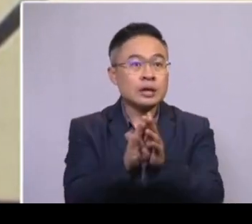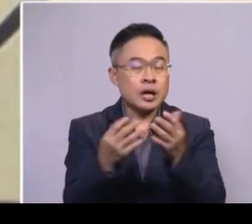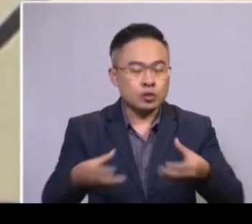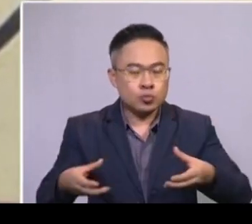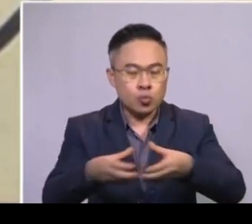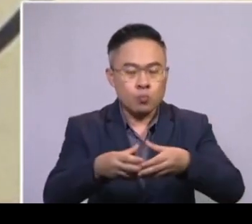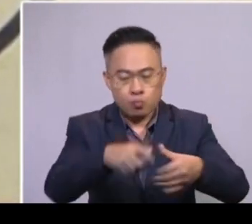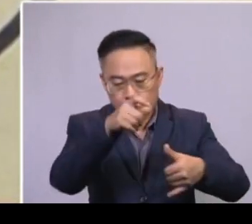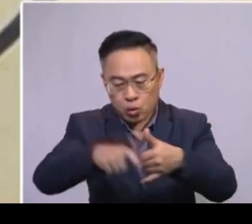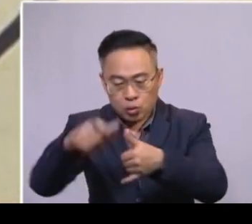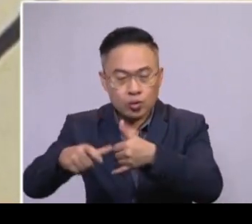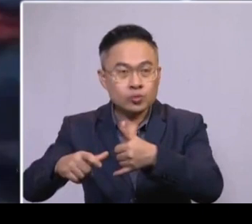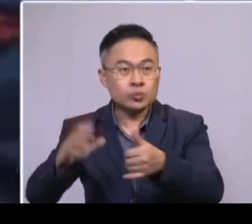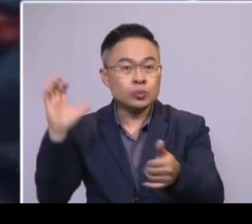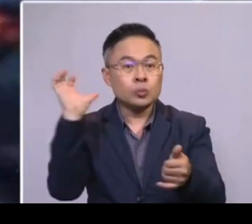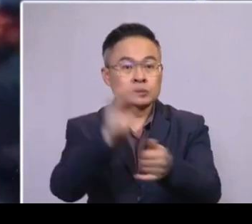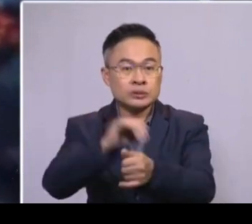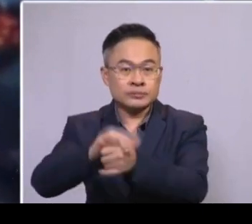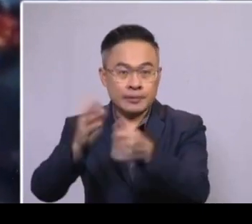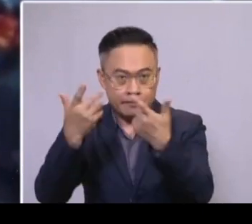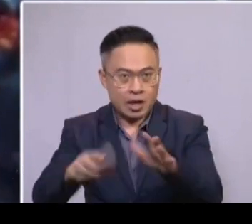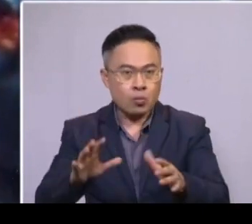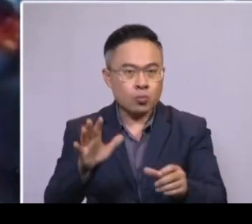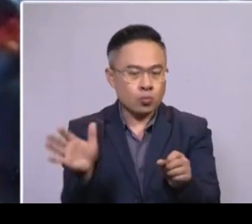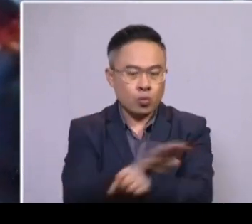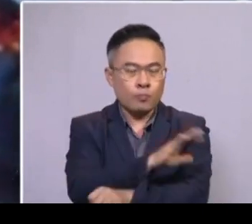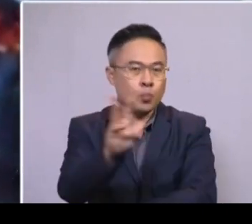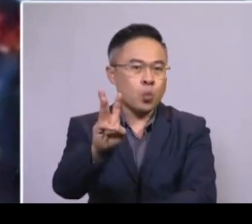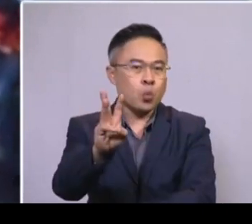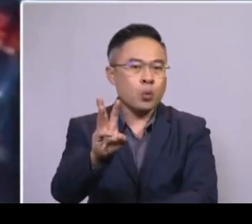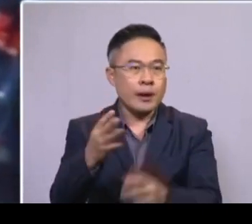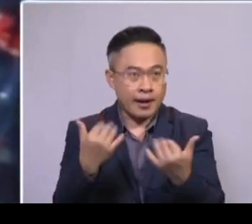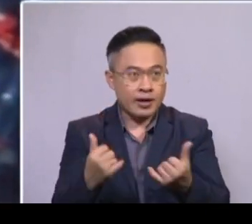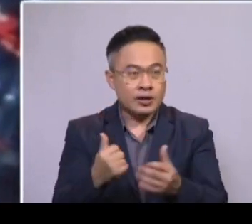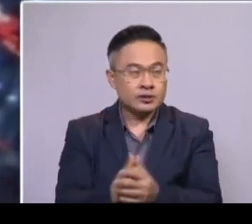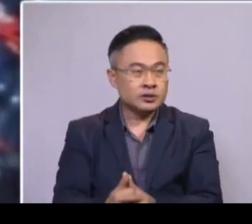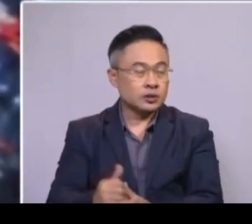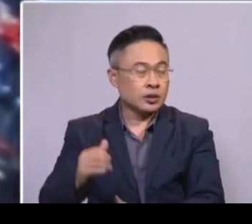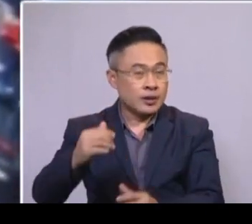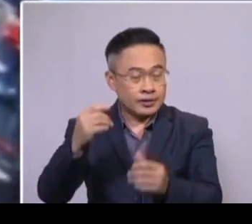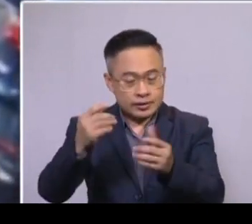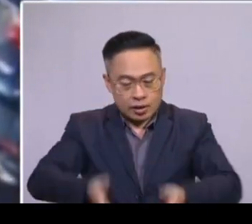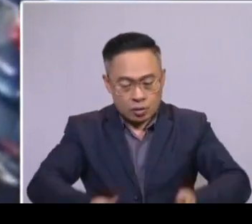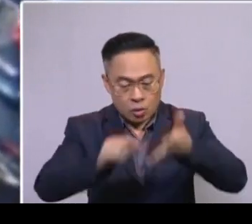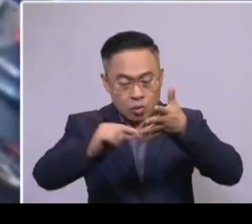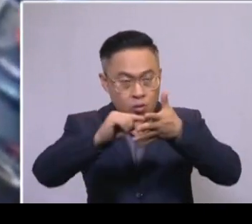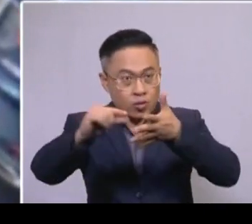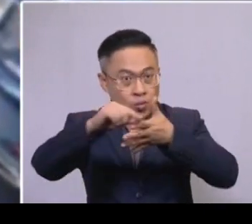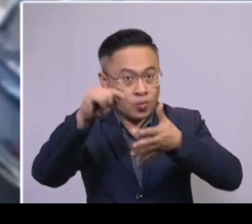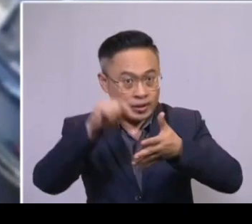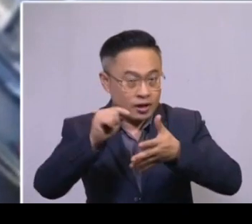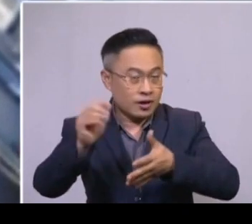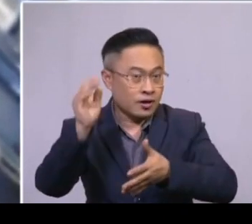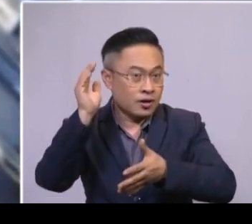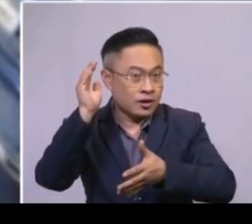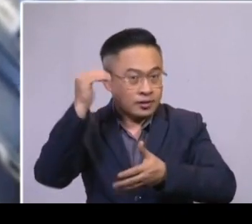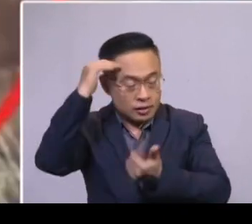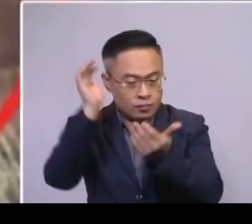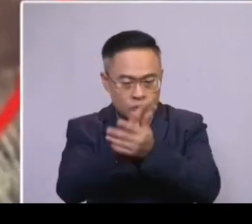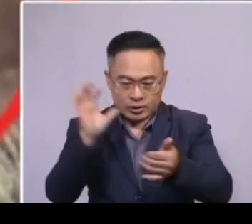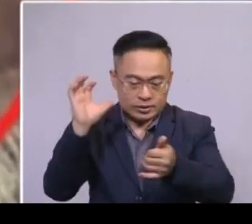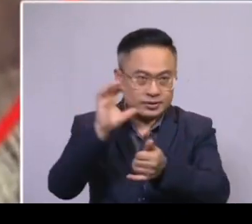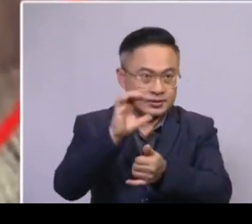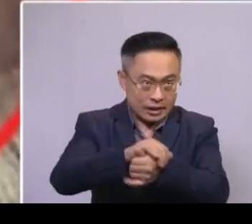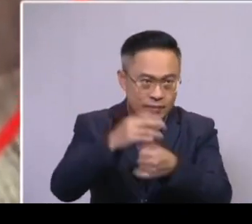ณัฐพงษ์หรือว่าจูนคนที่เป็นคนเฝ้ารีสอร์ทที่เอาไว้กักขังเหยื่อไปจับได้ช่วงเช้า 17เมษายนก็คือเมื่อวานนี้นะฮะ